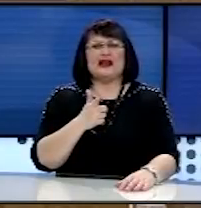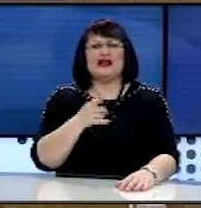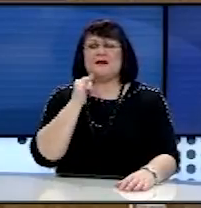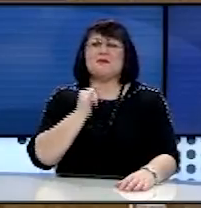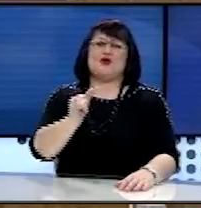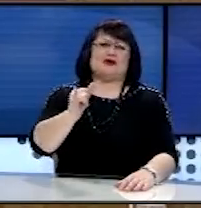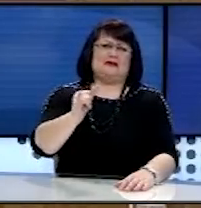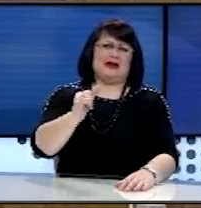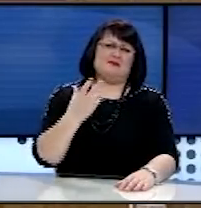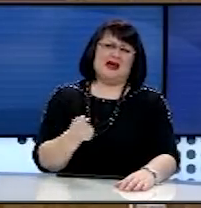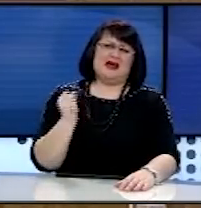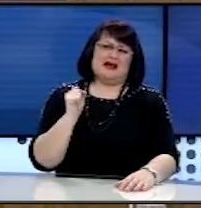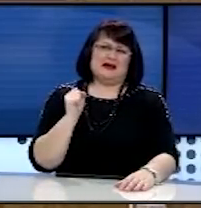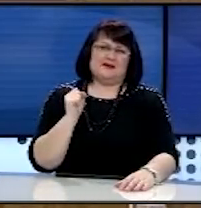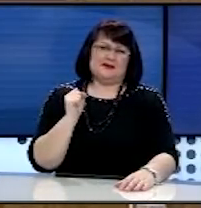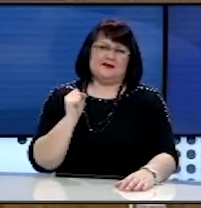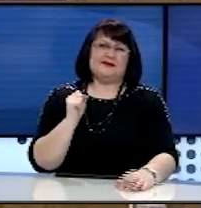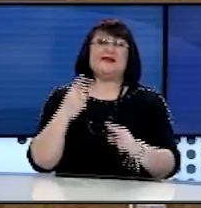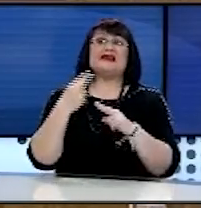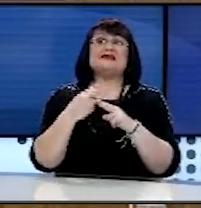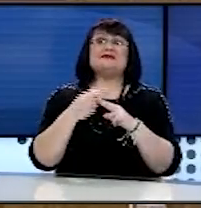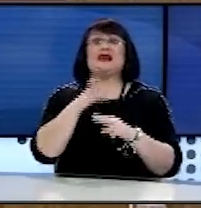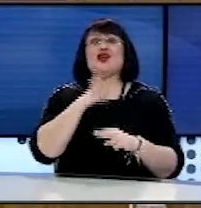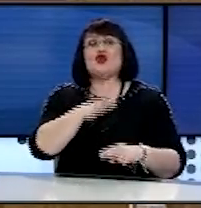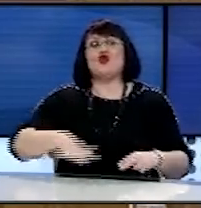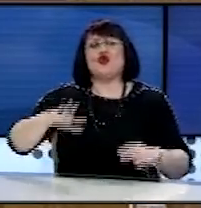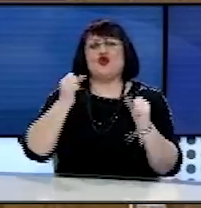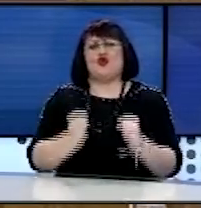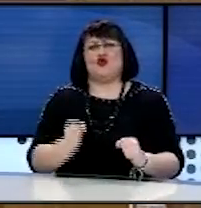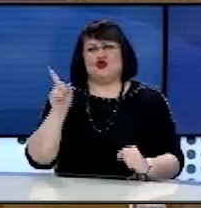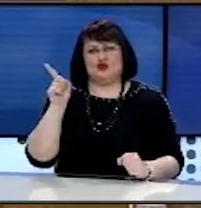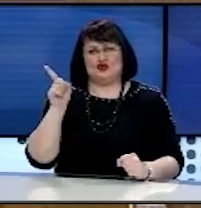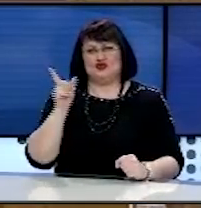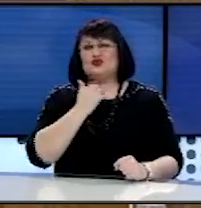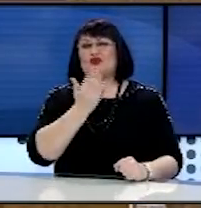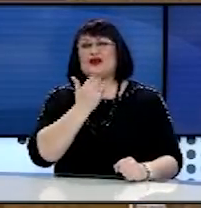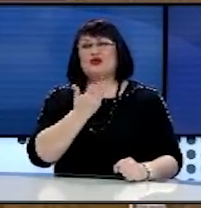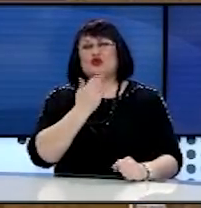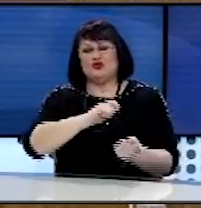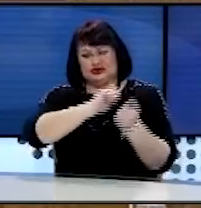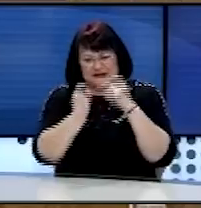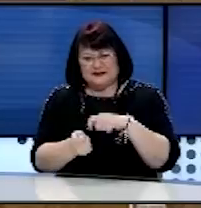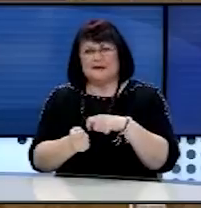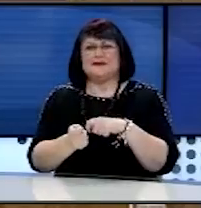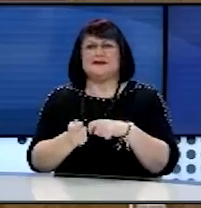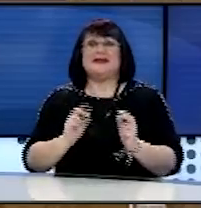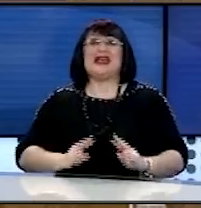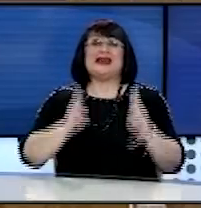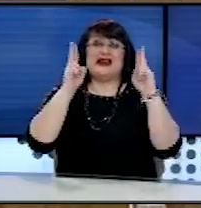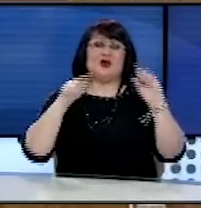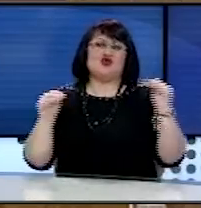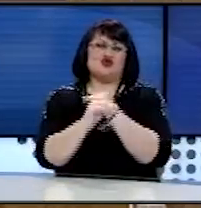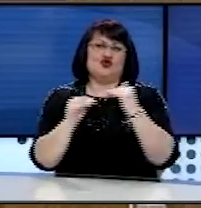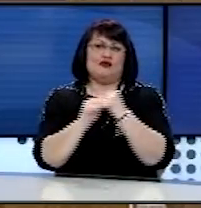μόνιμη συντροφιά για μεγάλο κομμάτι του λαού της, που δεν μπορούσε να γευτεί τα καλά από τη μετατροπή της χώρας σε ενεργειακό